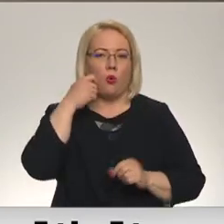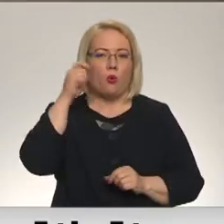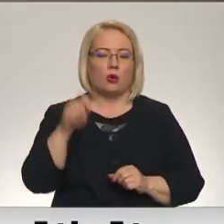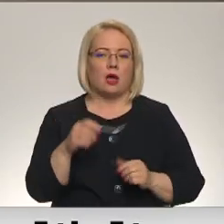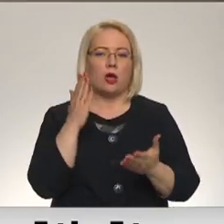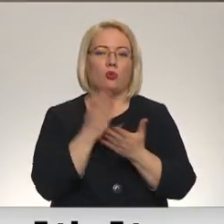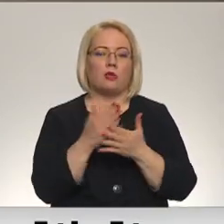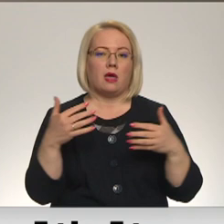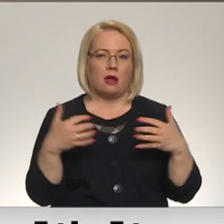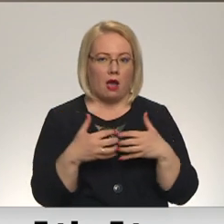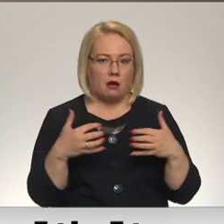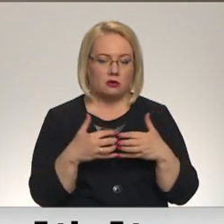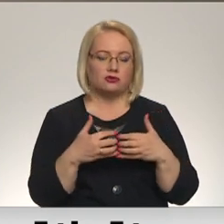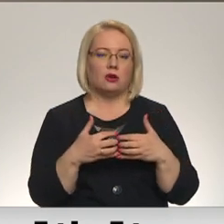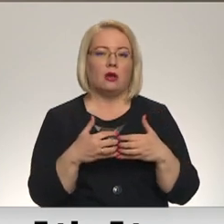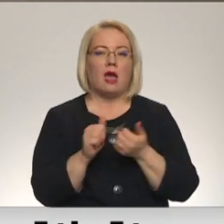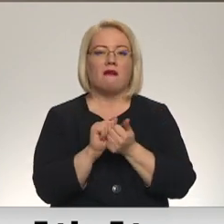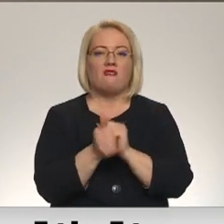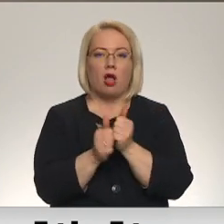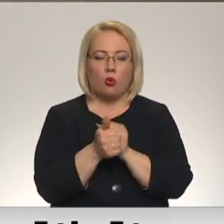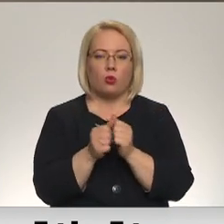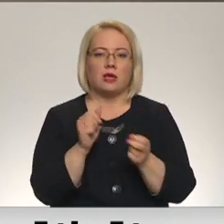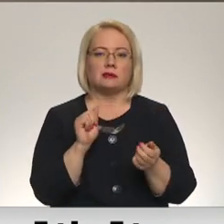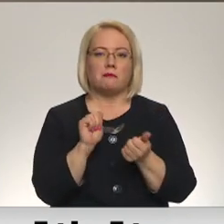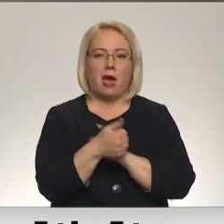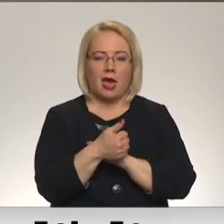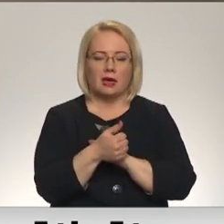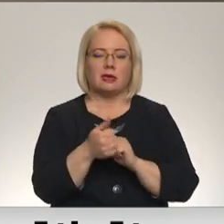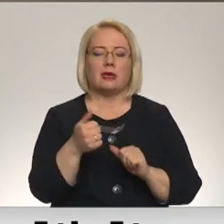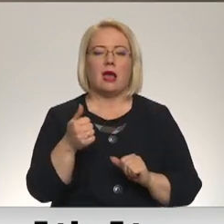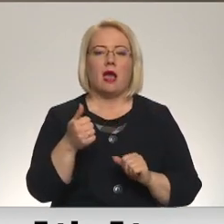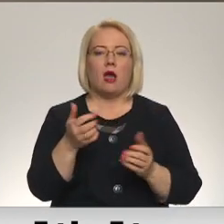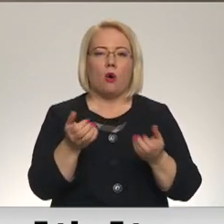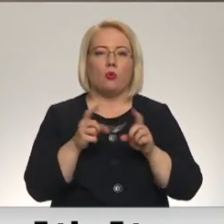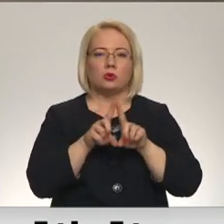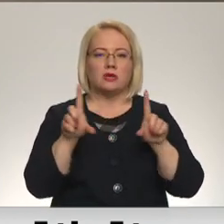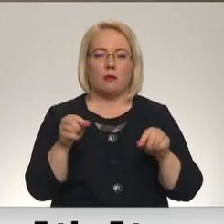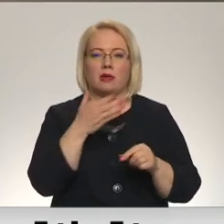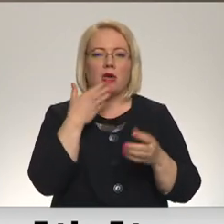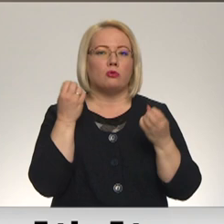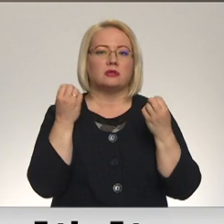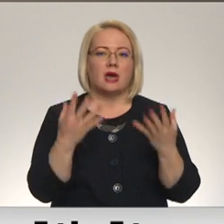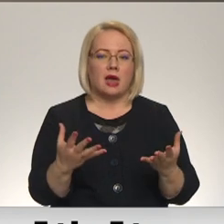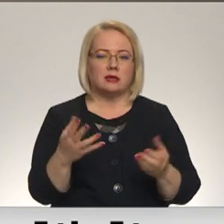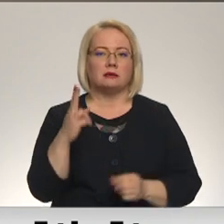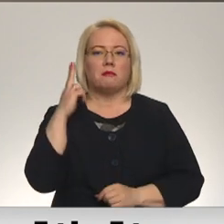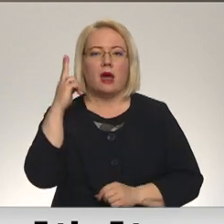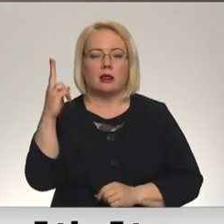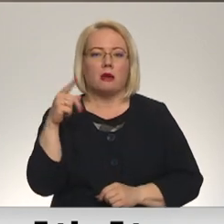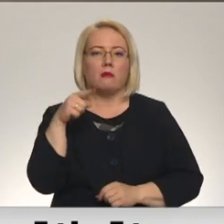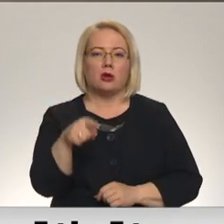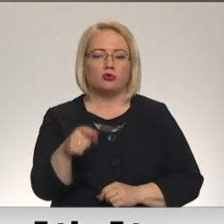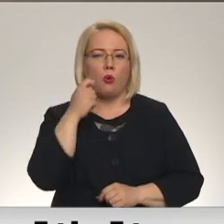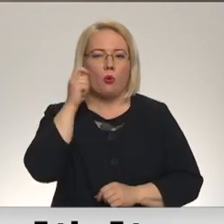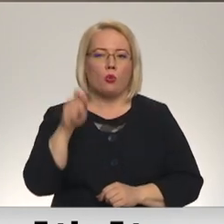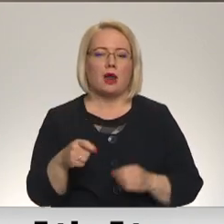kara darbība, valūtas maiņas apmaiņas uzņēmumiem īsti nav skaidrības, pārliecības par šo grivnas